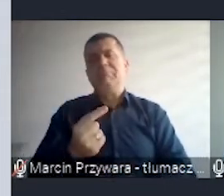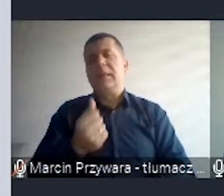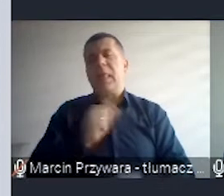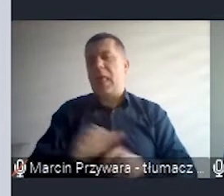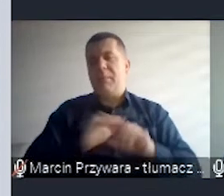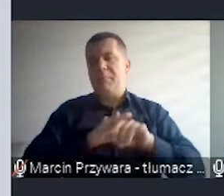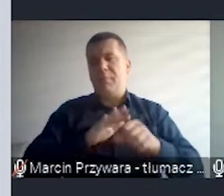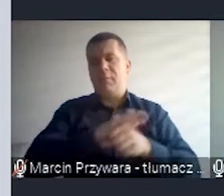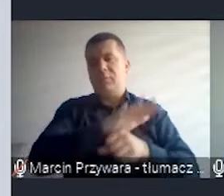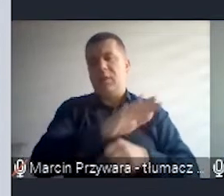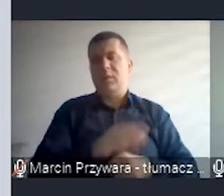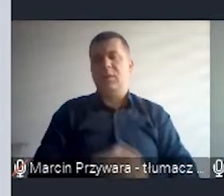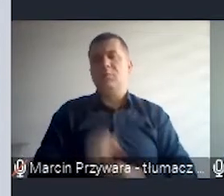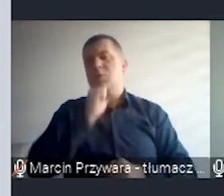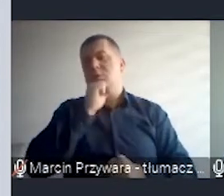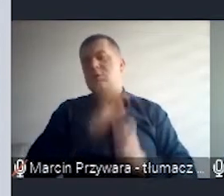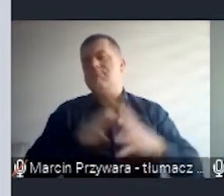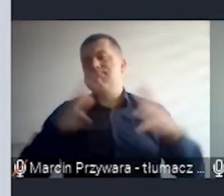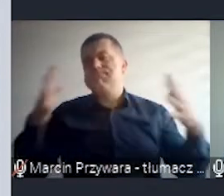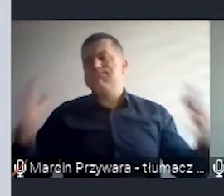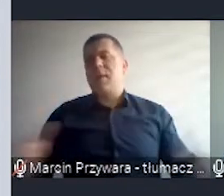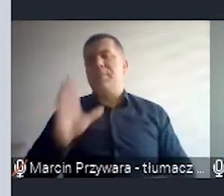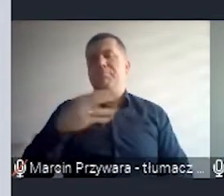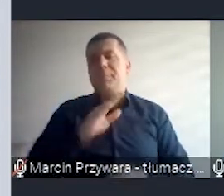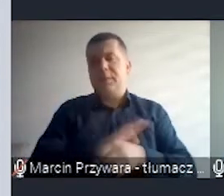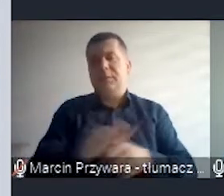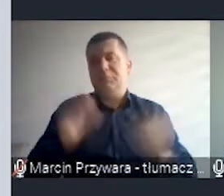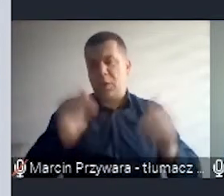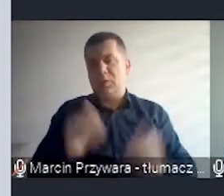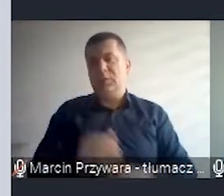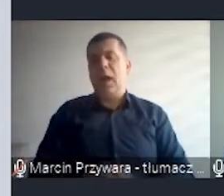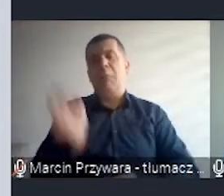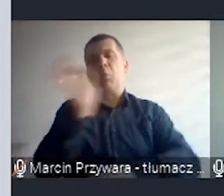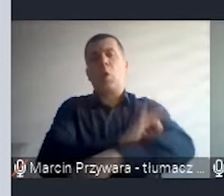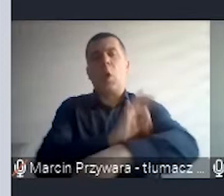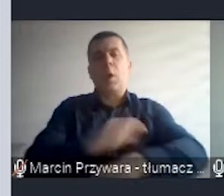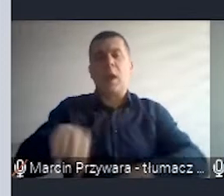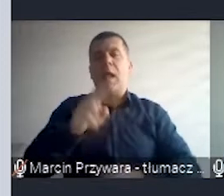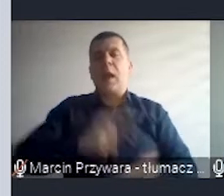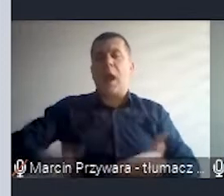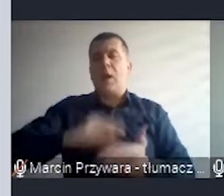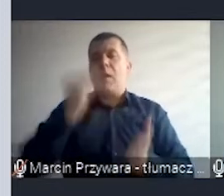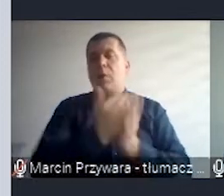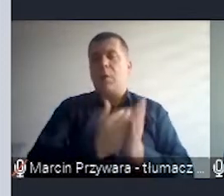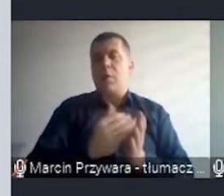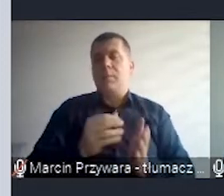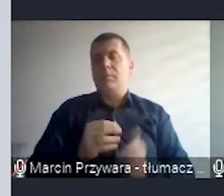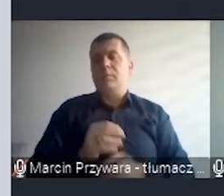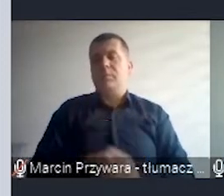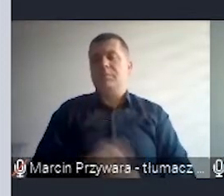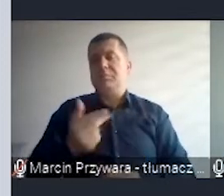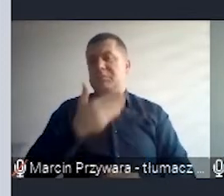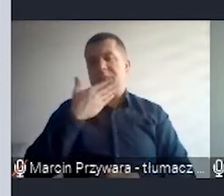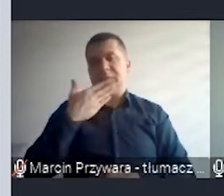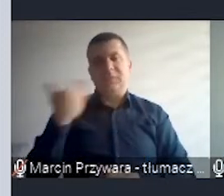rozpowszechnione, chyba że w wielkim biznesie, w korporacjach, a takie raczej projektów w regionalnym programie operacyjnym